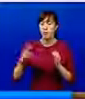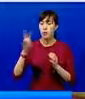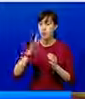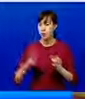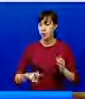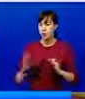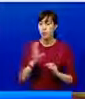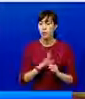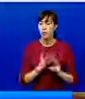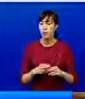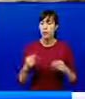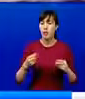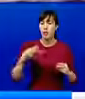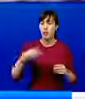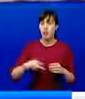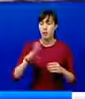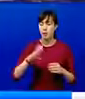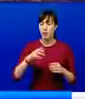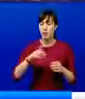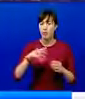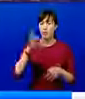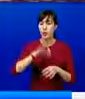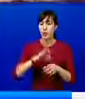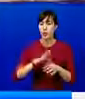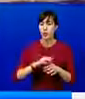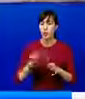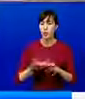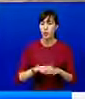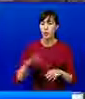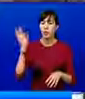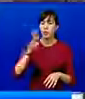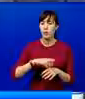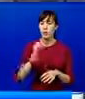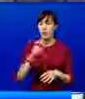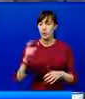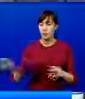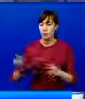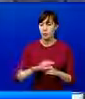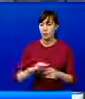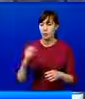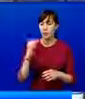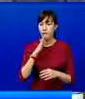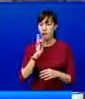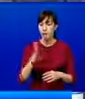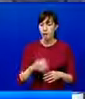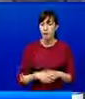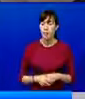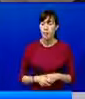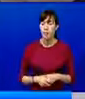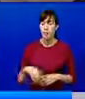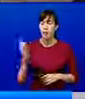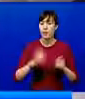құрайды. Бұл қаржы 2400 құрт ауруының ауыр түріне шалдыққан науқасты айықтыруға жетеді. Форумға келген